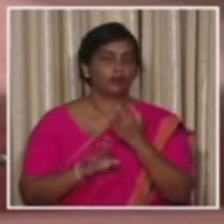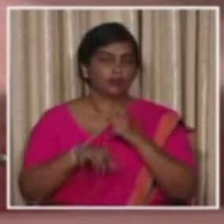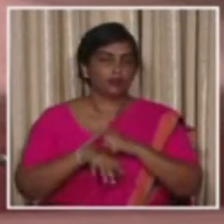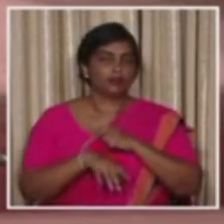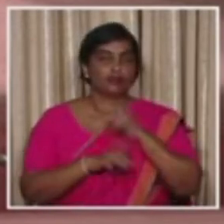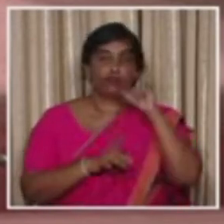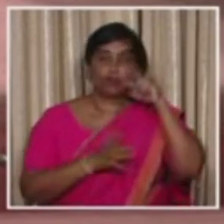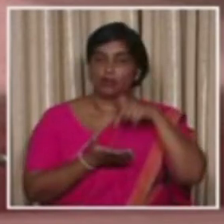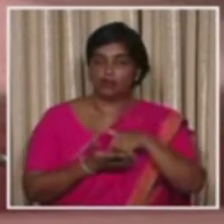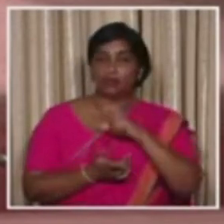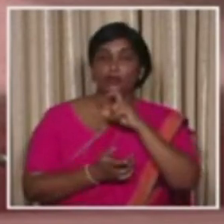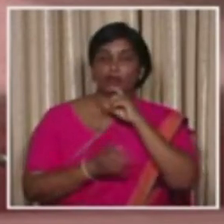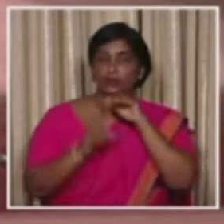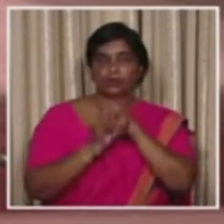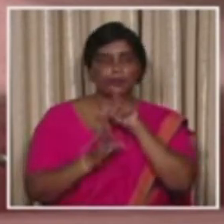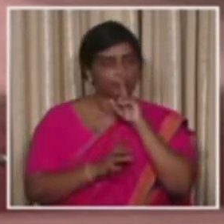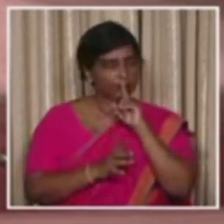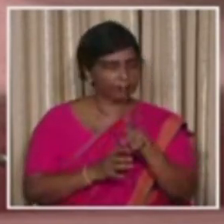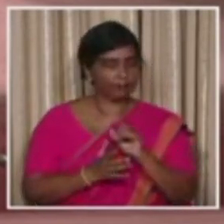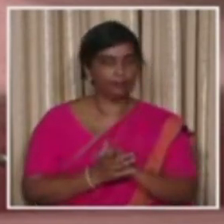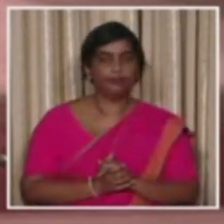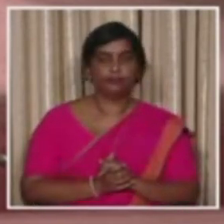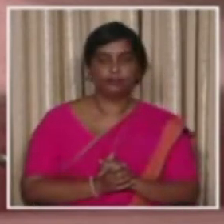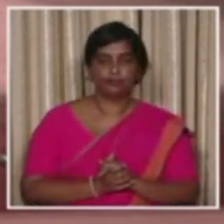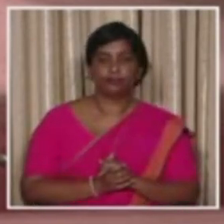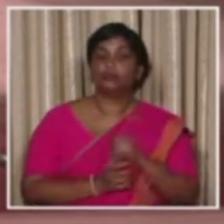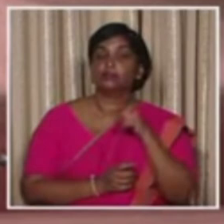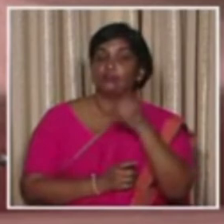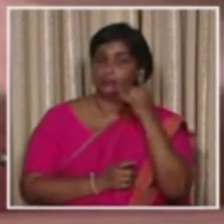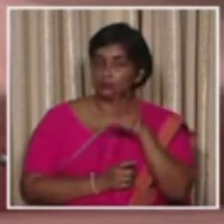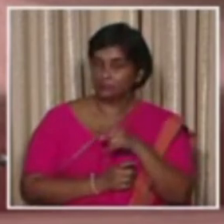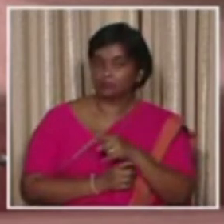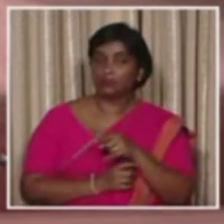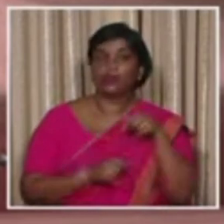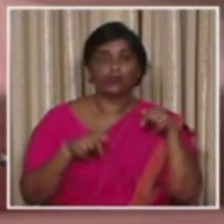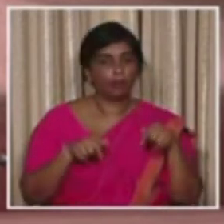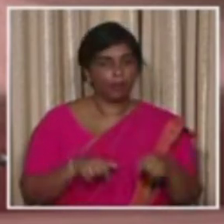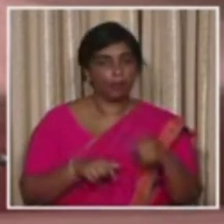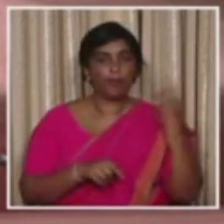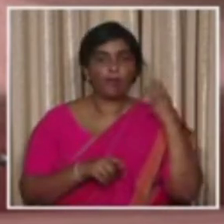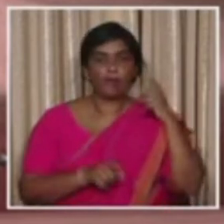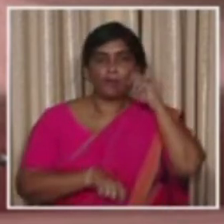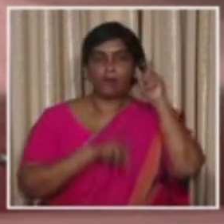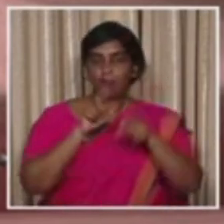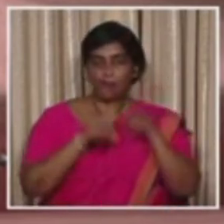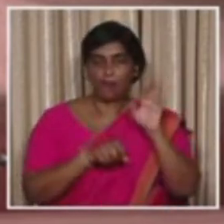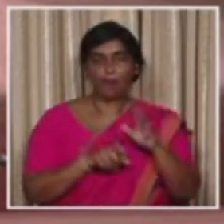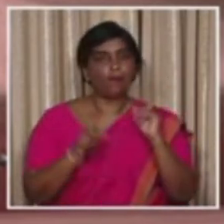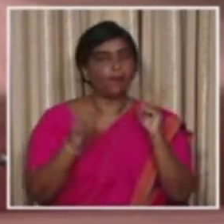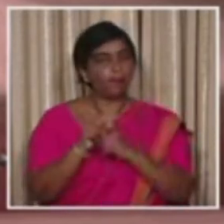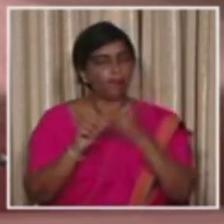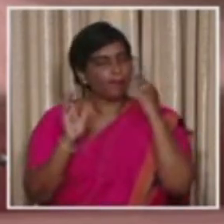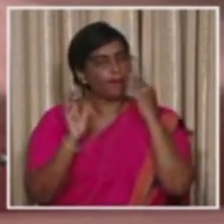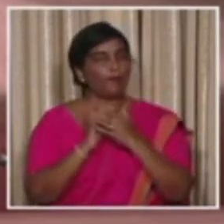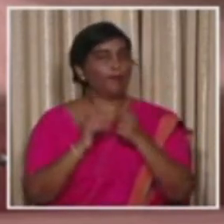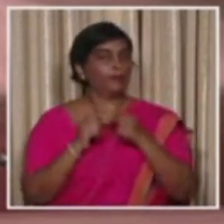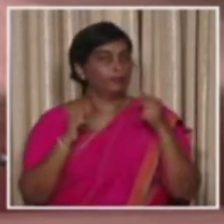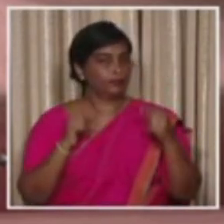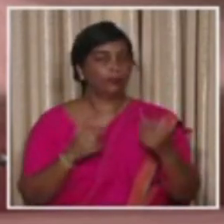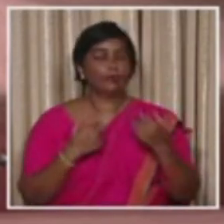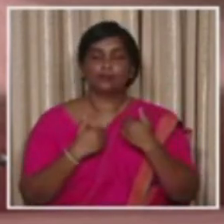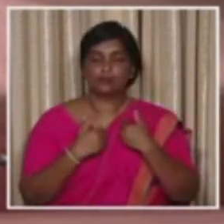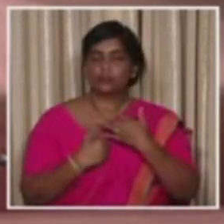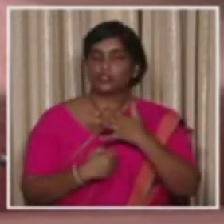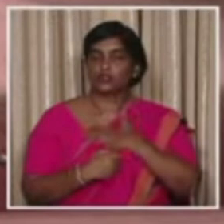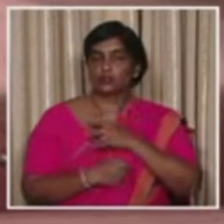இன்று அந்த முஸ்லிம் இனப்படுகொலைக்கு எதிராக இன்று குரல் கொடுத்துக் கொண்டிருக்கின்றது, நாங்கள் குரல் கொடுத்துக் கொண்டிருக்கின்றோம் என்பதை இங்கே